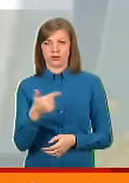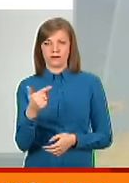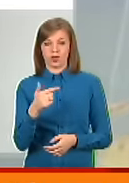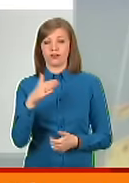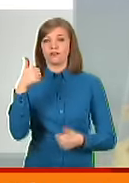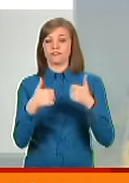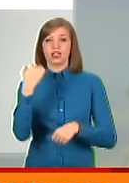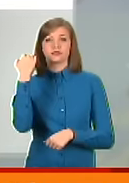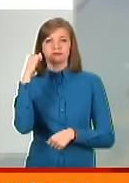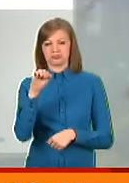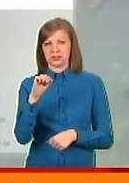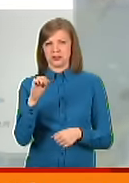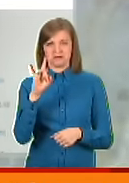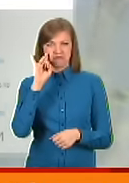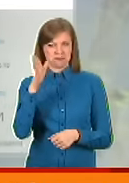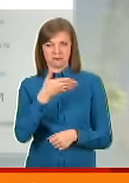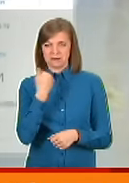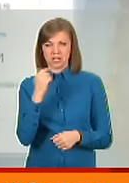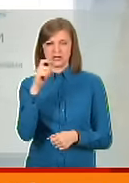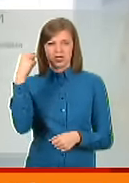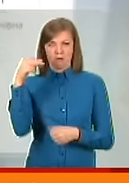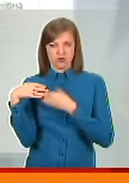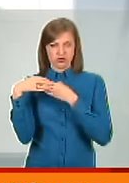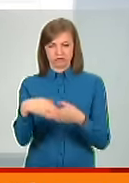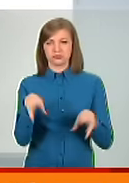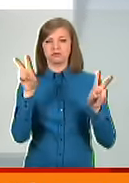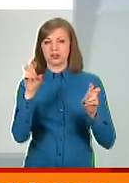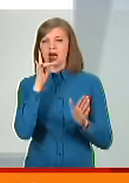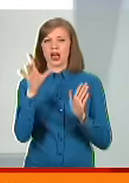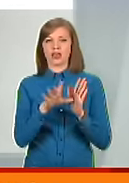У тендері перемогла малознана компанія із Запоріжжя за назвою